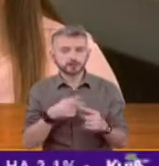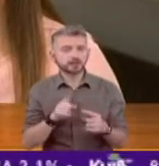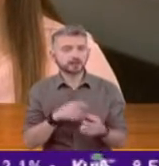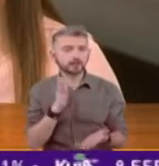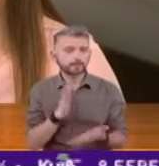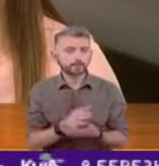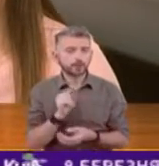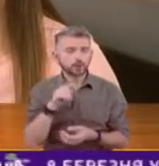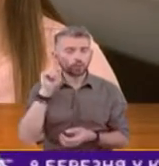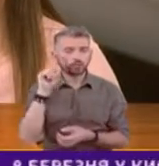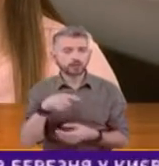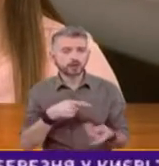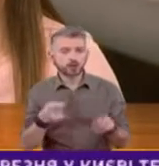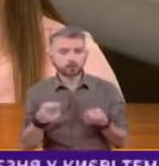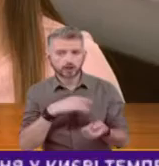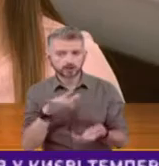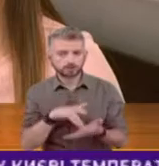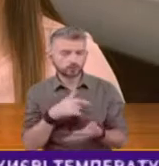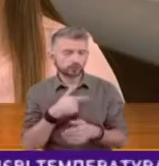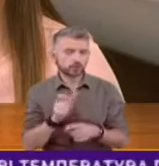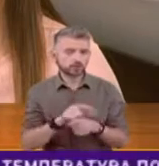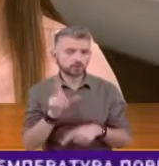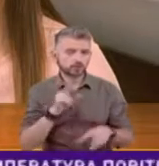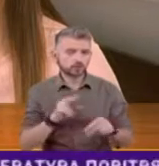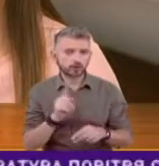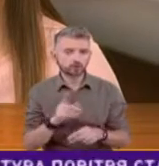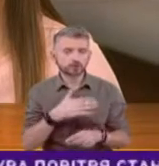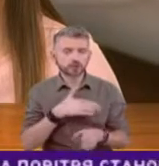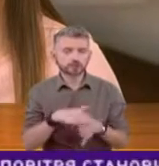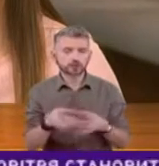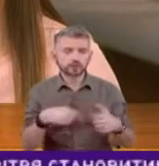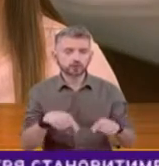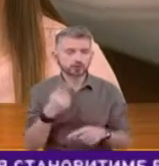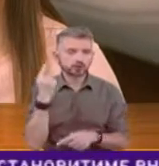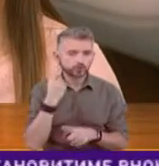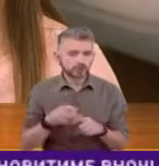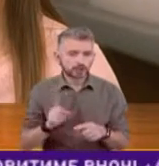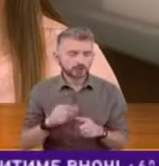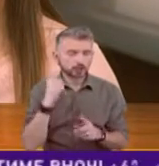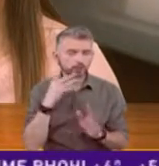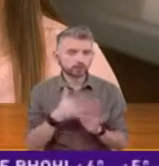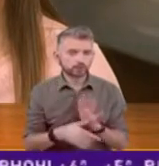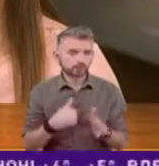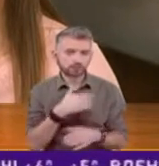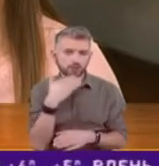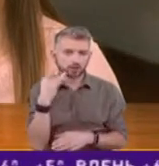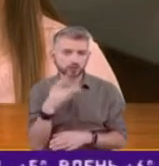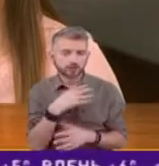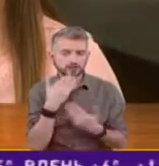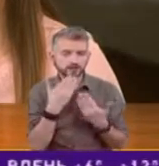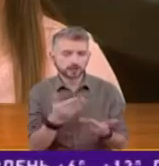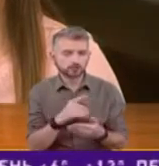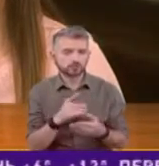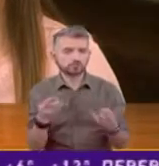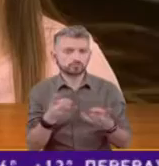є оце уміння керувати містом. Я дуже сподіваюся, що наш виконавчий орган чує це і розуміє. Ми неодноразово вже звертали ж